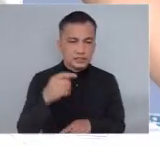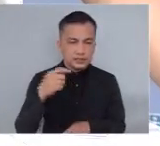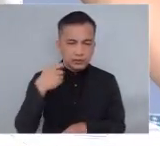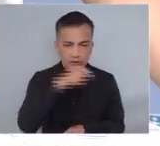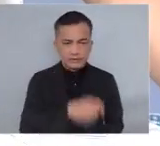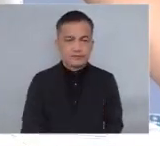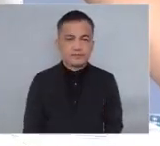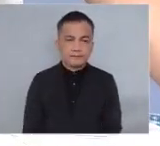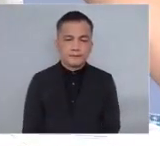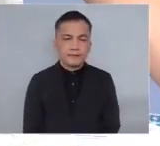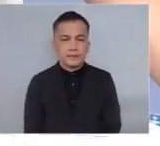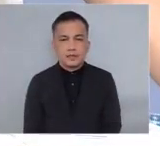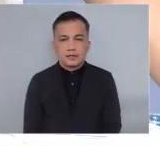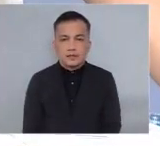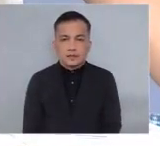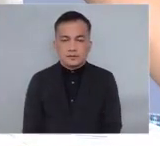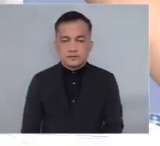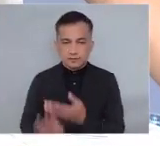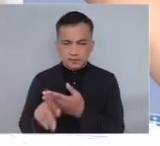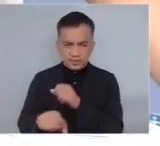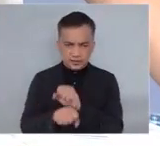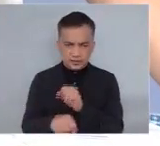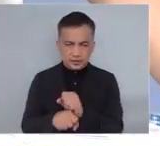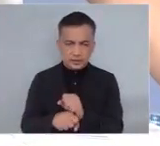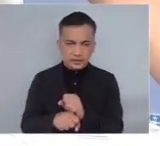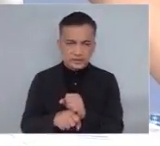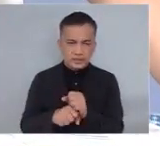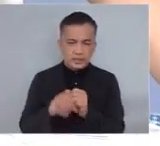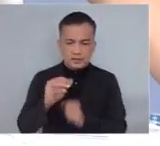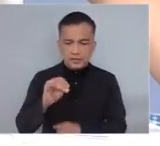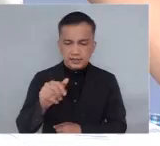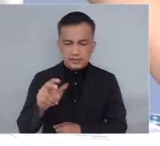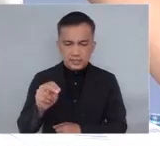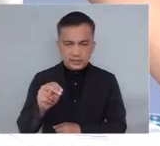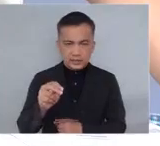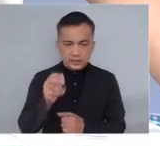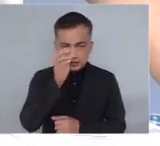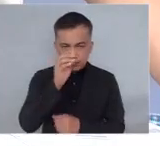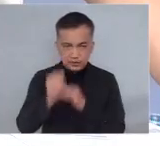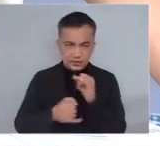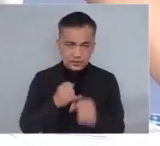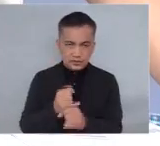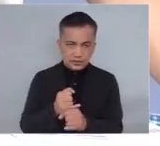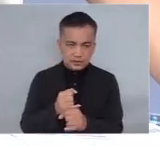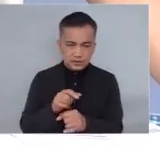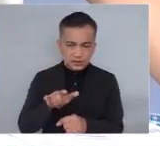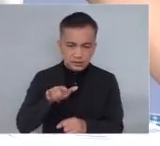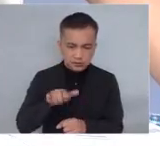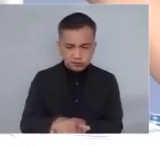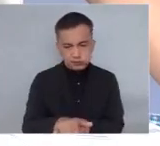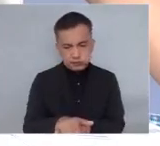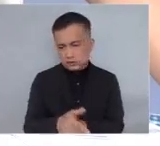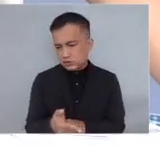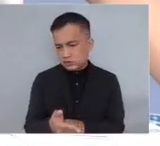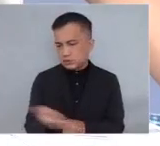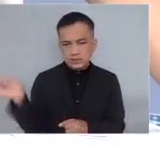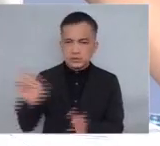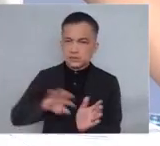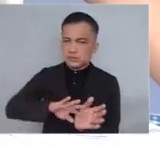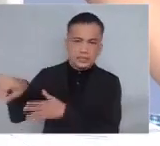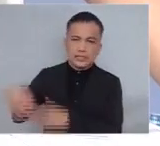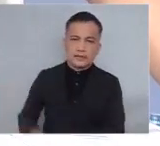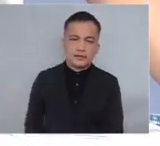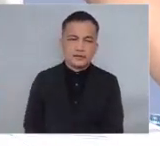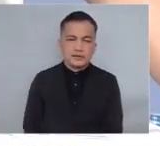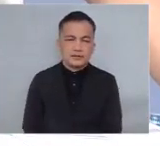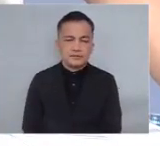Balik, operasyon na ang Mactan Cebu International Airport matapos maalis ang sumadsad na Cessna plane sa runway. Nasa front line ng